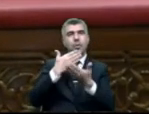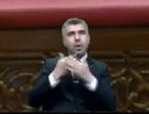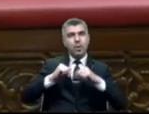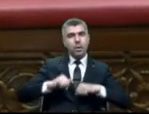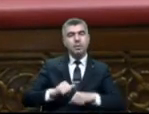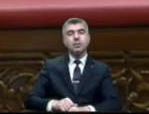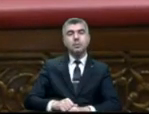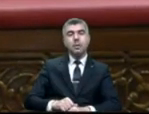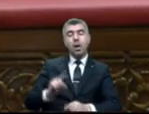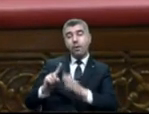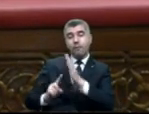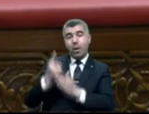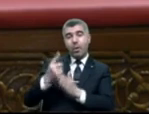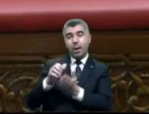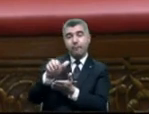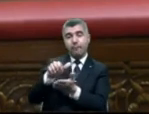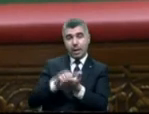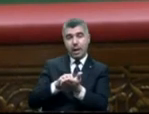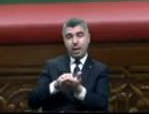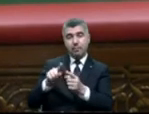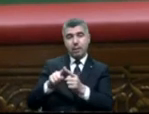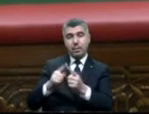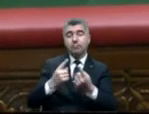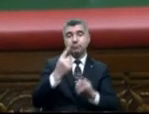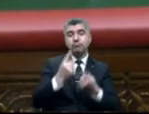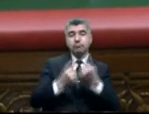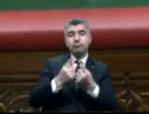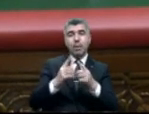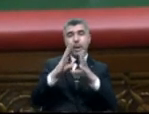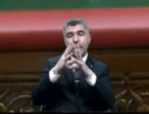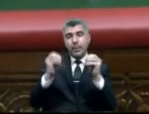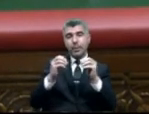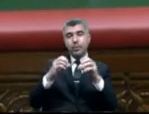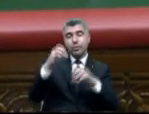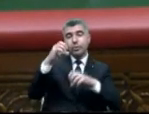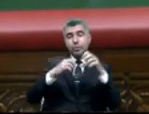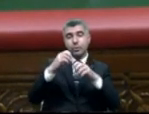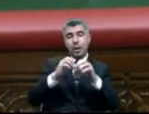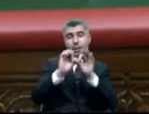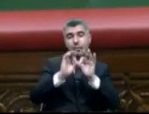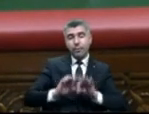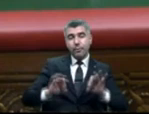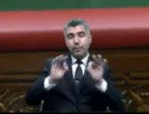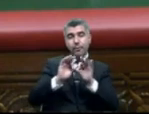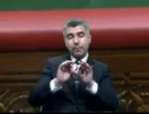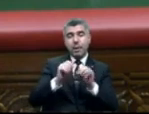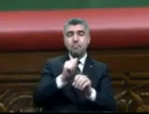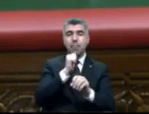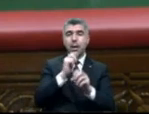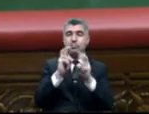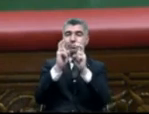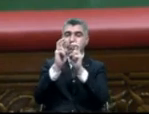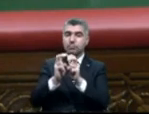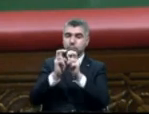الوزير، ونحن في بداية الموسم الفلاحي وبلادنا تواجه تداعيات ومؤشرات جفاف حاد عمقها الأزمة المائية،